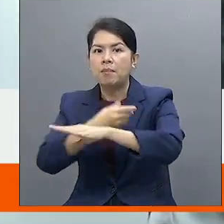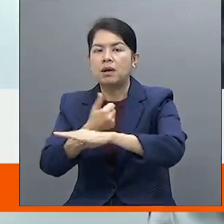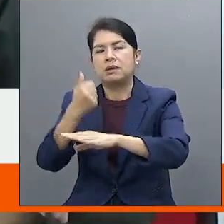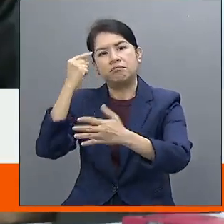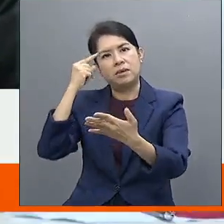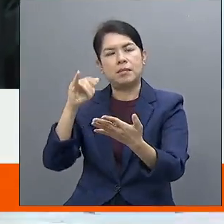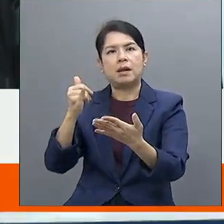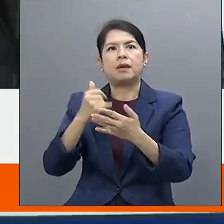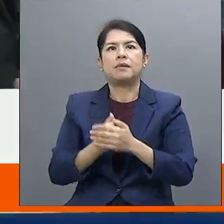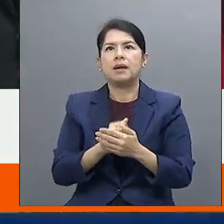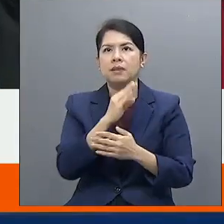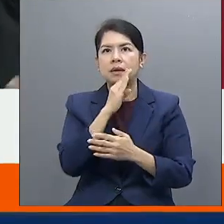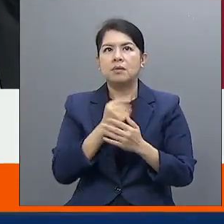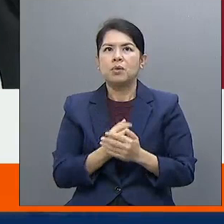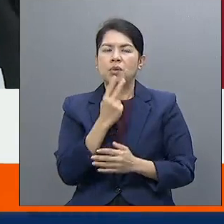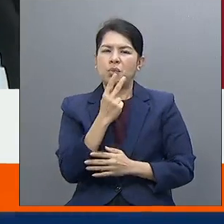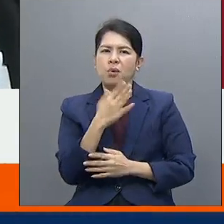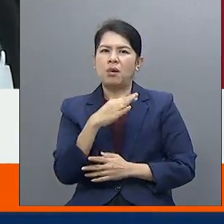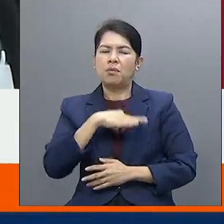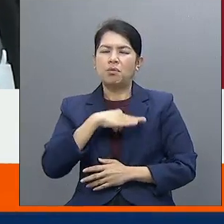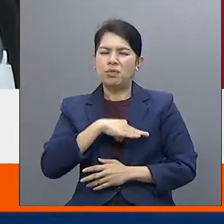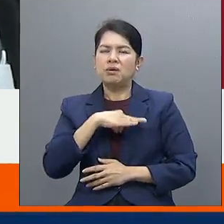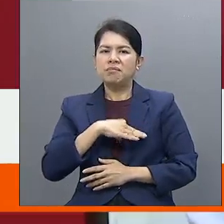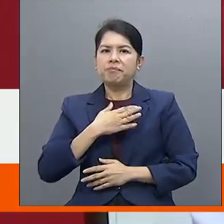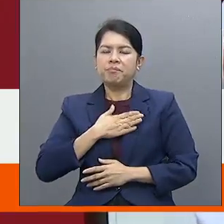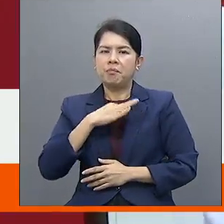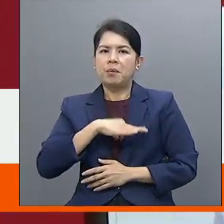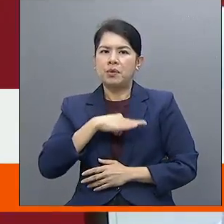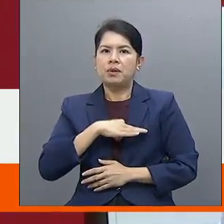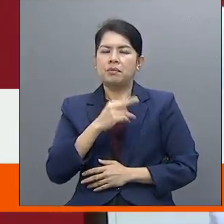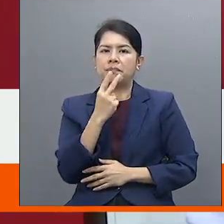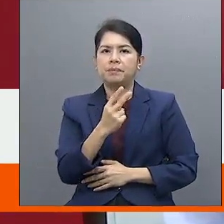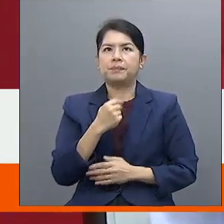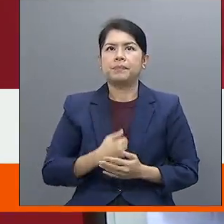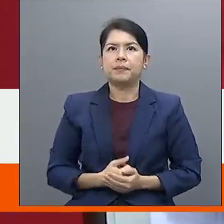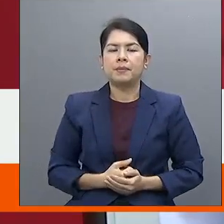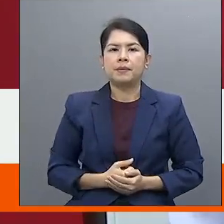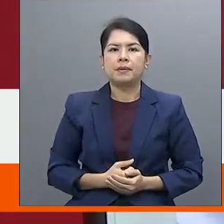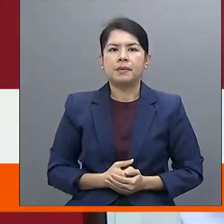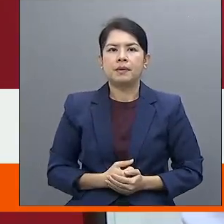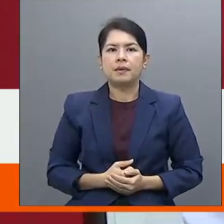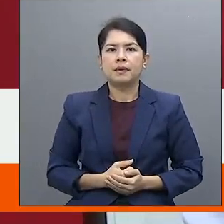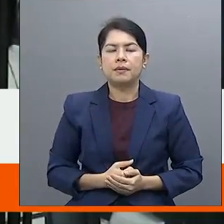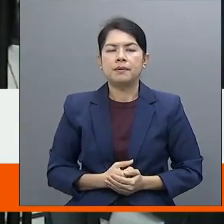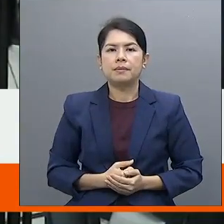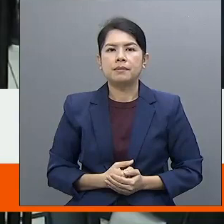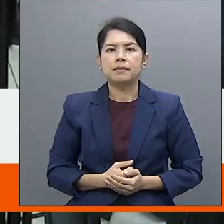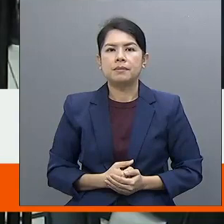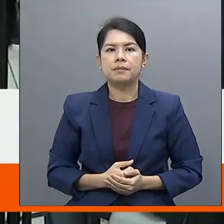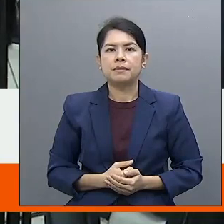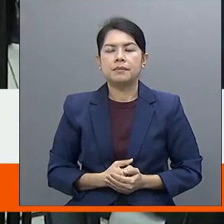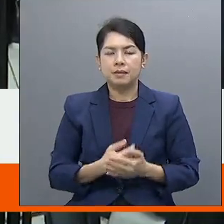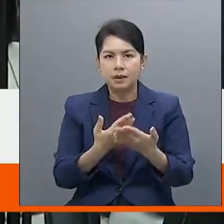มัน เป็นการที่จะมองอย่างอื่นไม่ได้เลยนะในความเห็นผมนะ ค่ะอาจารย์ ตกอยากจะเดินกับก้าวไกลเนี่ยคุณ